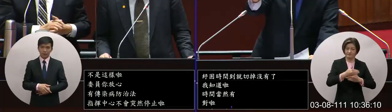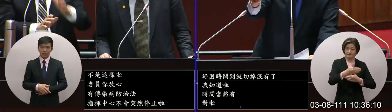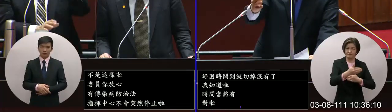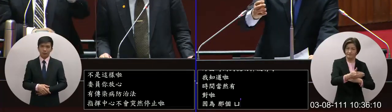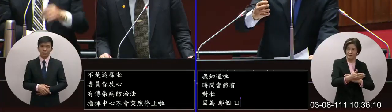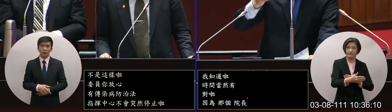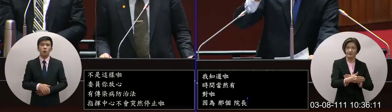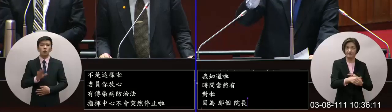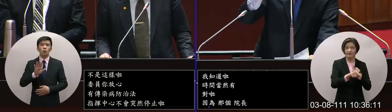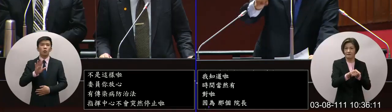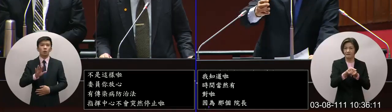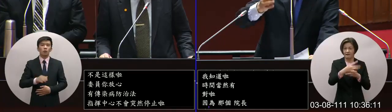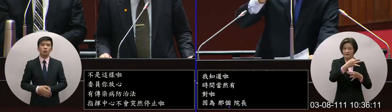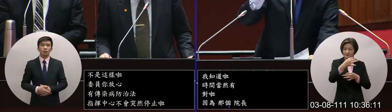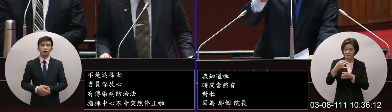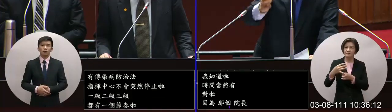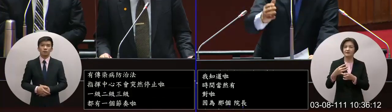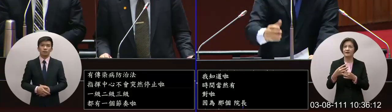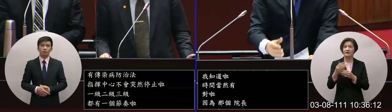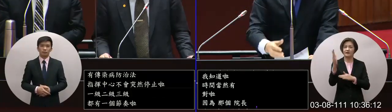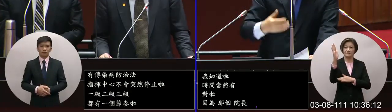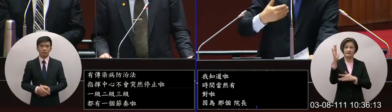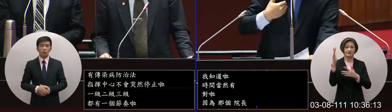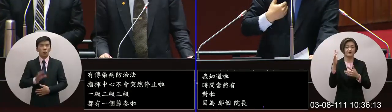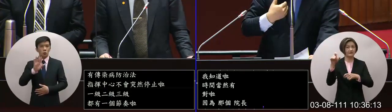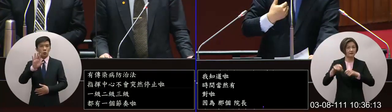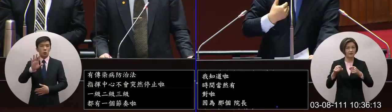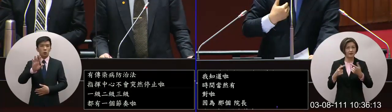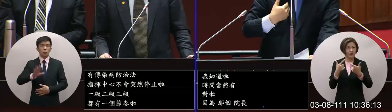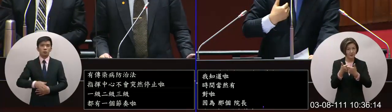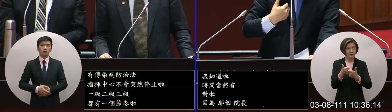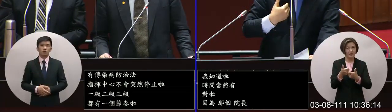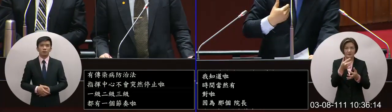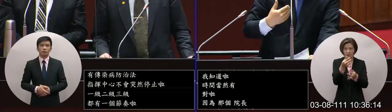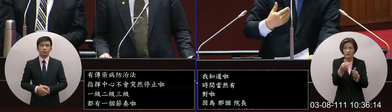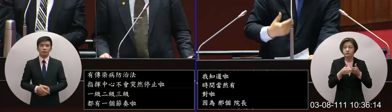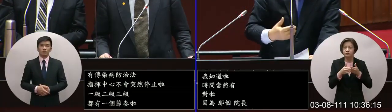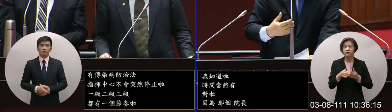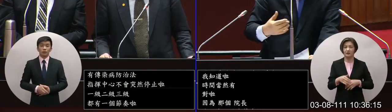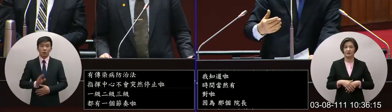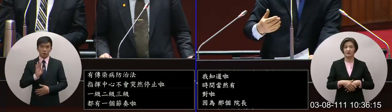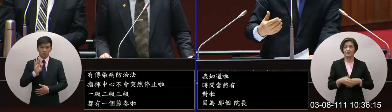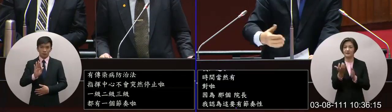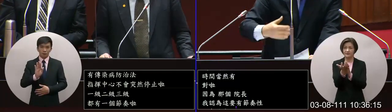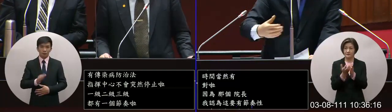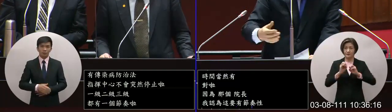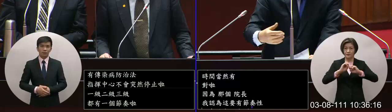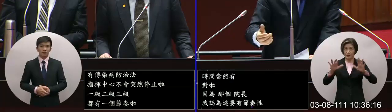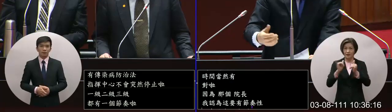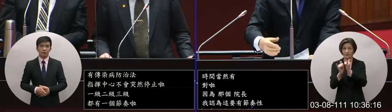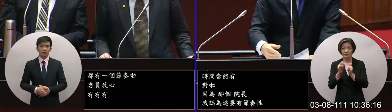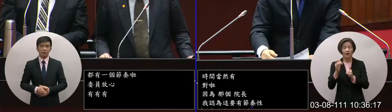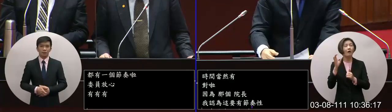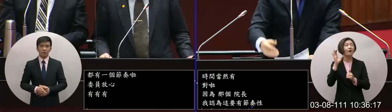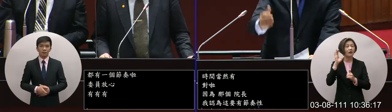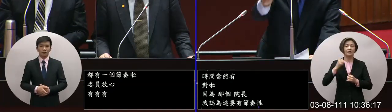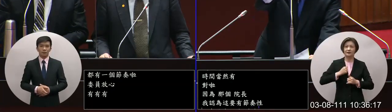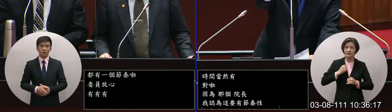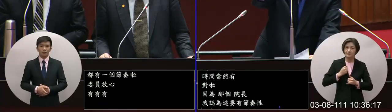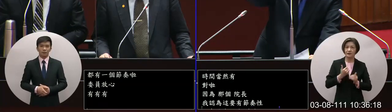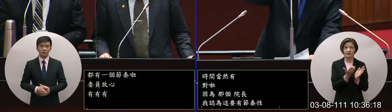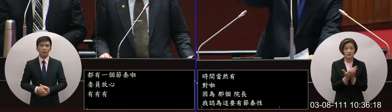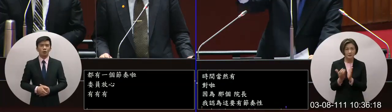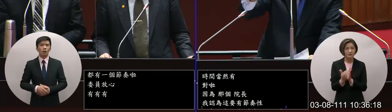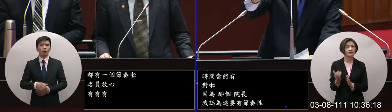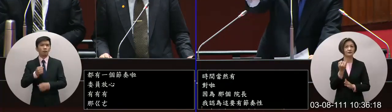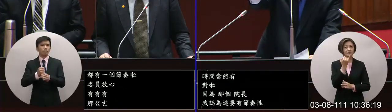你要事前要有配套，要有预告， 有 让老百姓知道哦，说这个以后会变成怎么样？那个 应